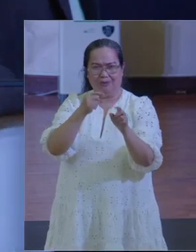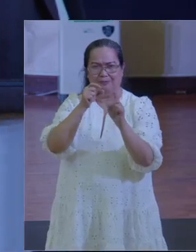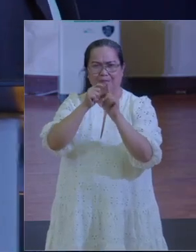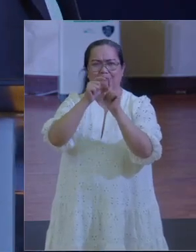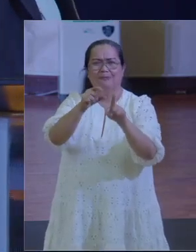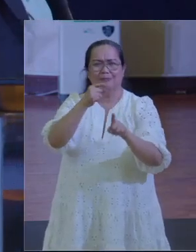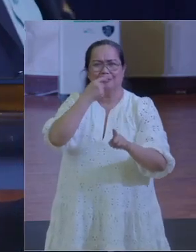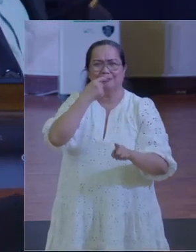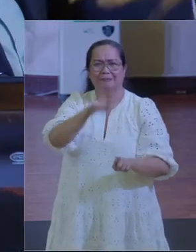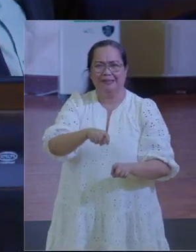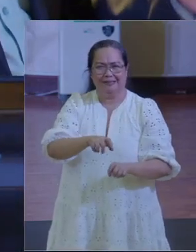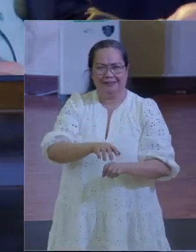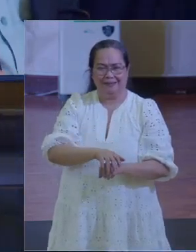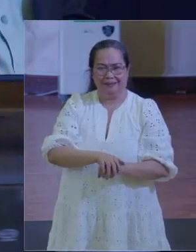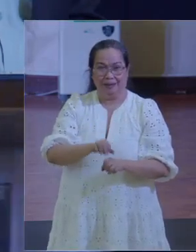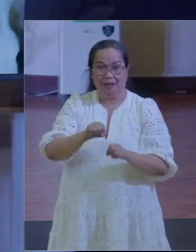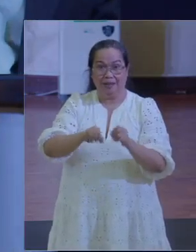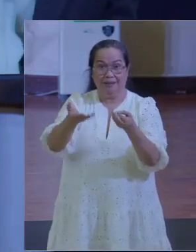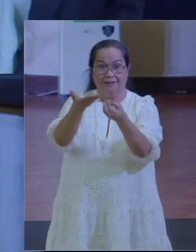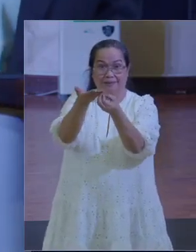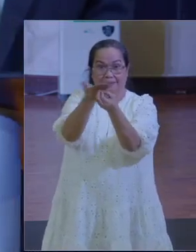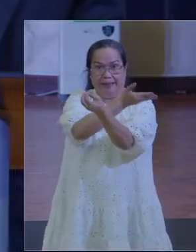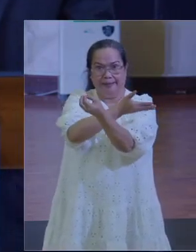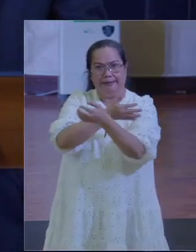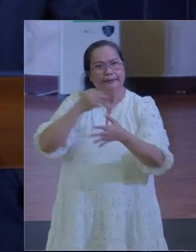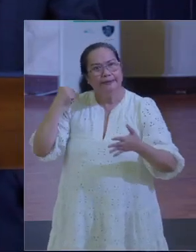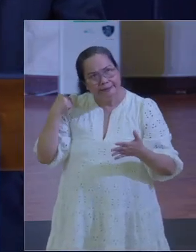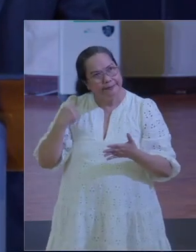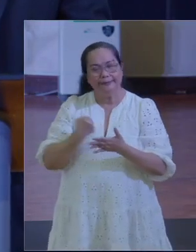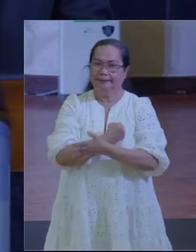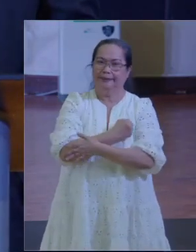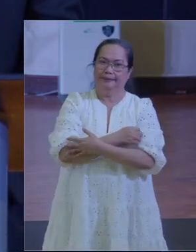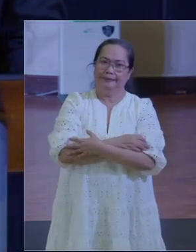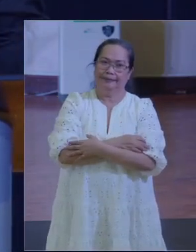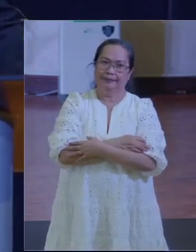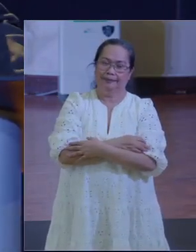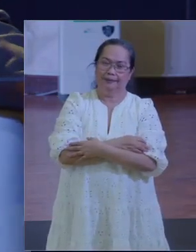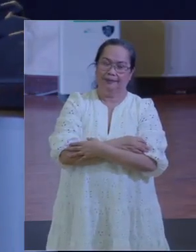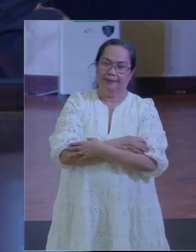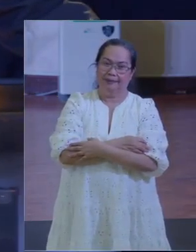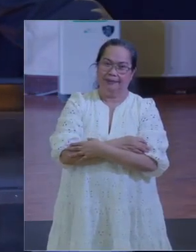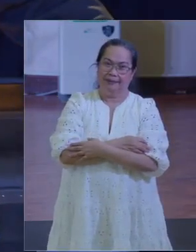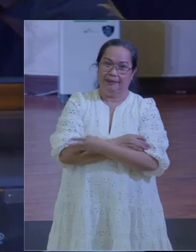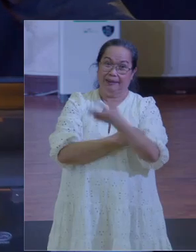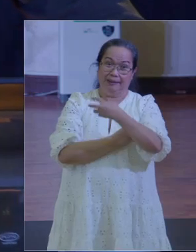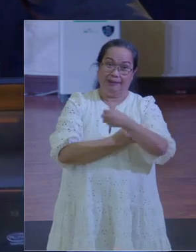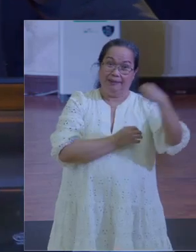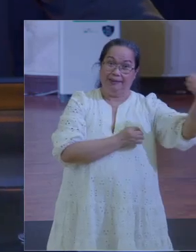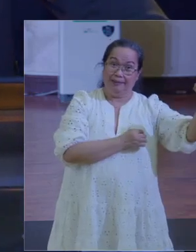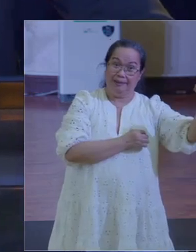niya. So tanggal siya. Sayang, sabi nga ng iba. Kinuha ng ibang